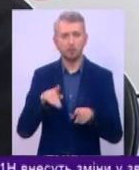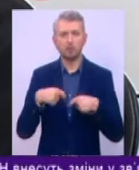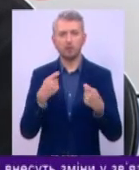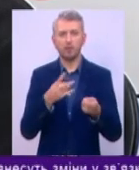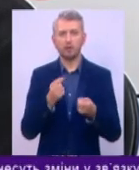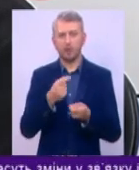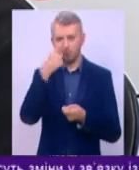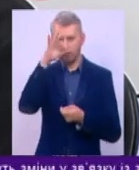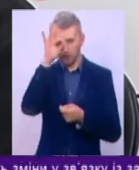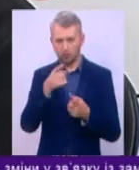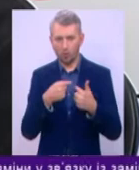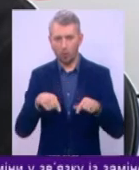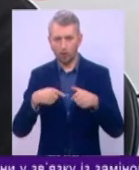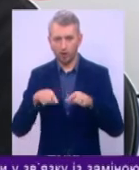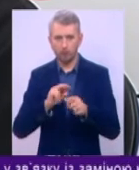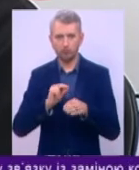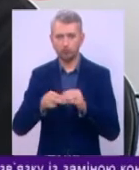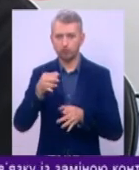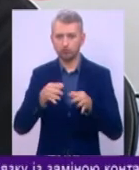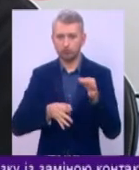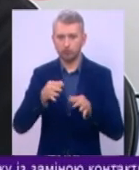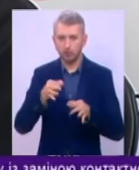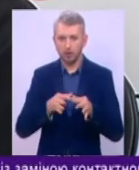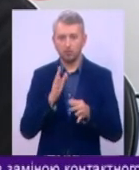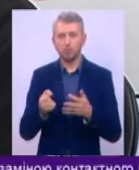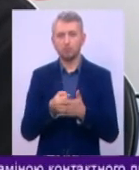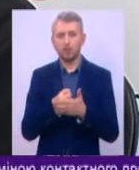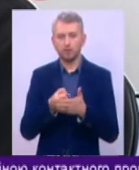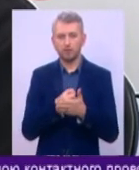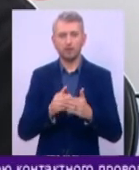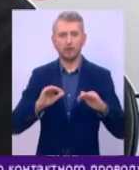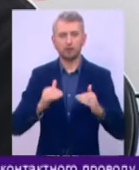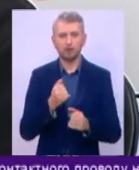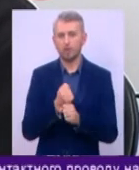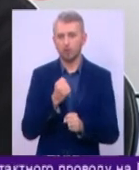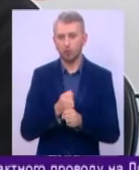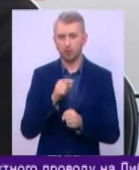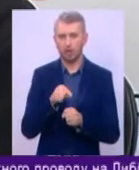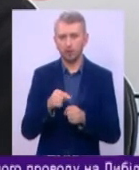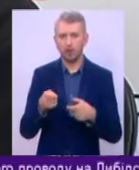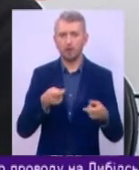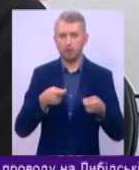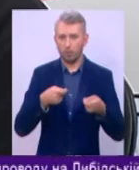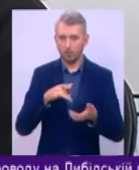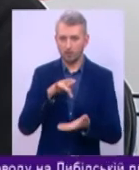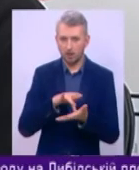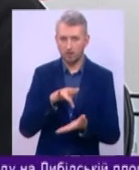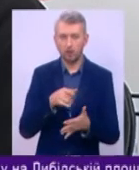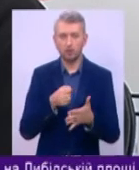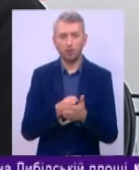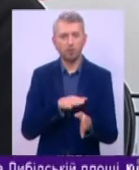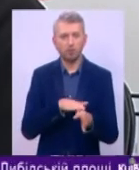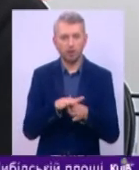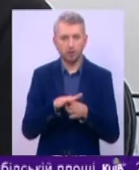на правоохранительные органы, и через суд будем добиваться ограничения работы данного торговельного центра до